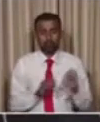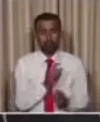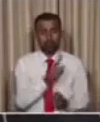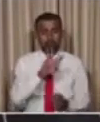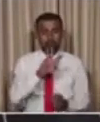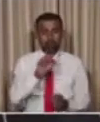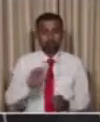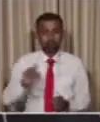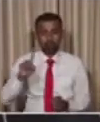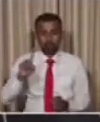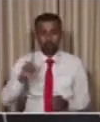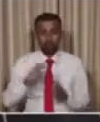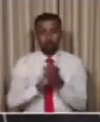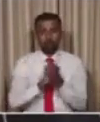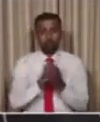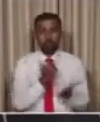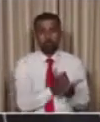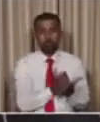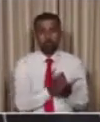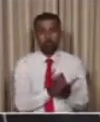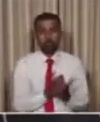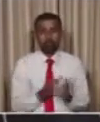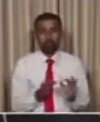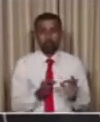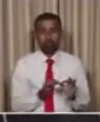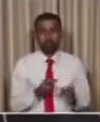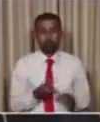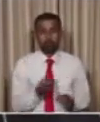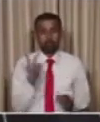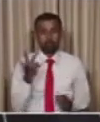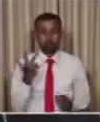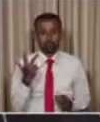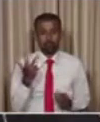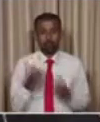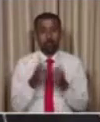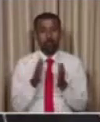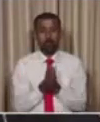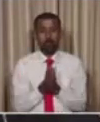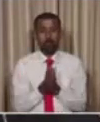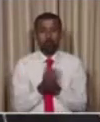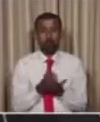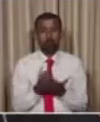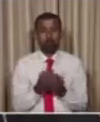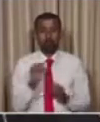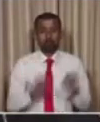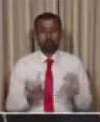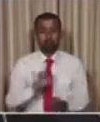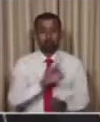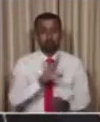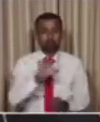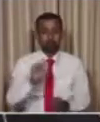13.1%. මහජන බැංකුවේ මේක රුපියල් බිලියන 280ක්. ඒක සමස්ත ප්‍රමාණයේ